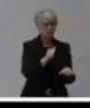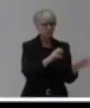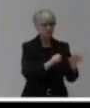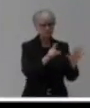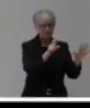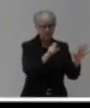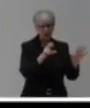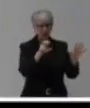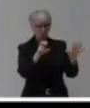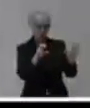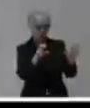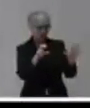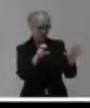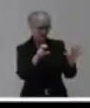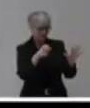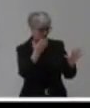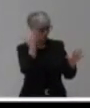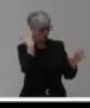70-80.